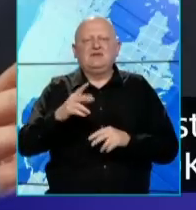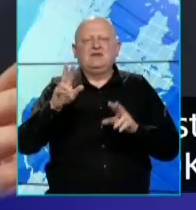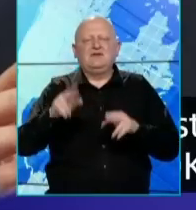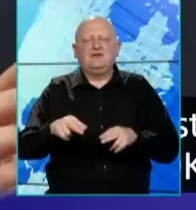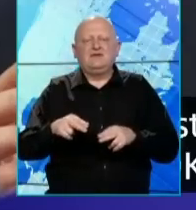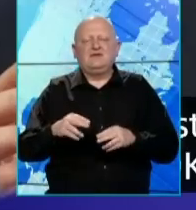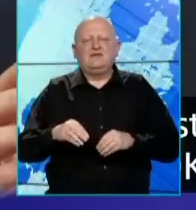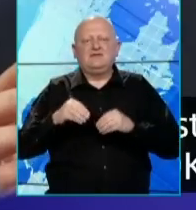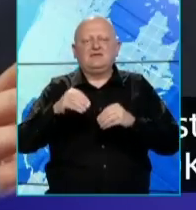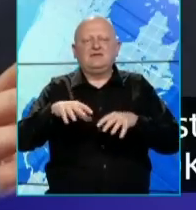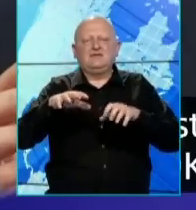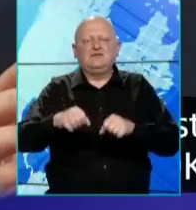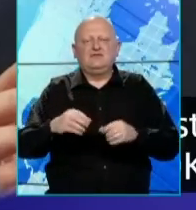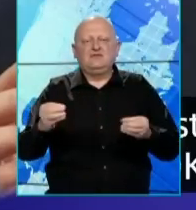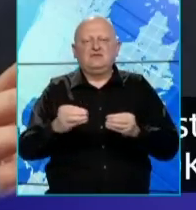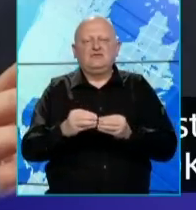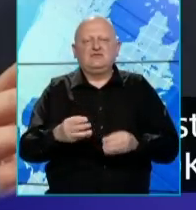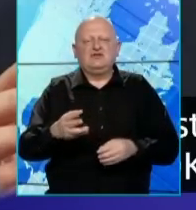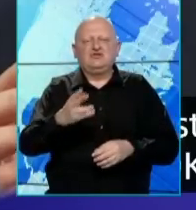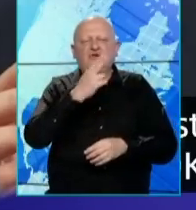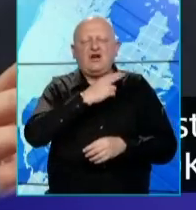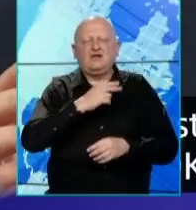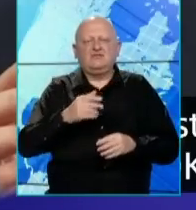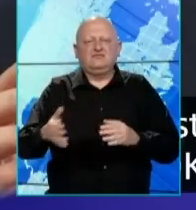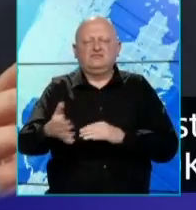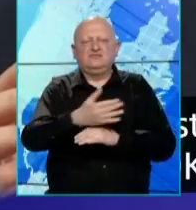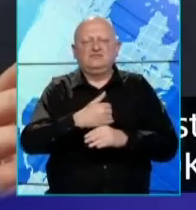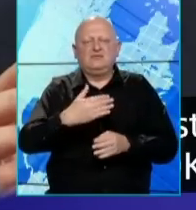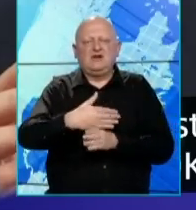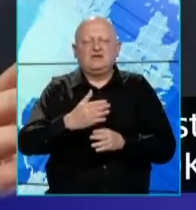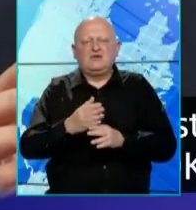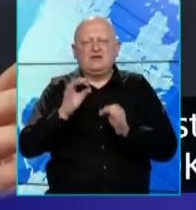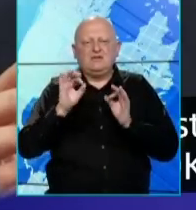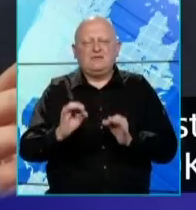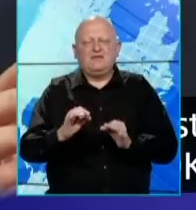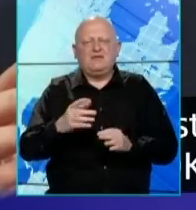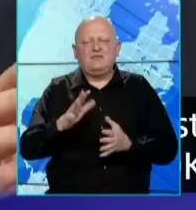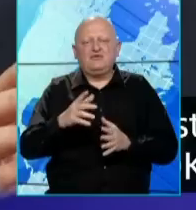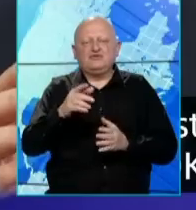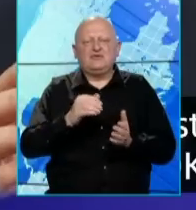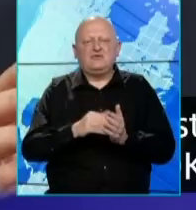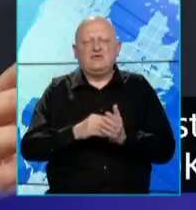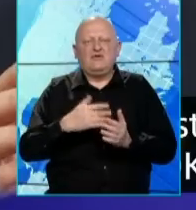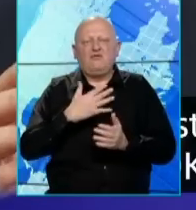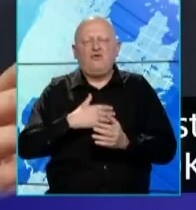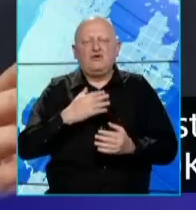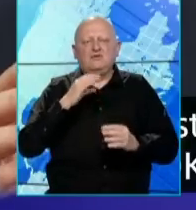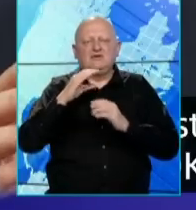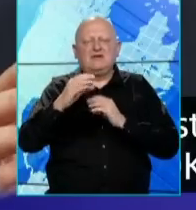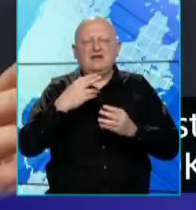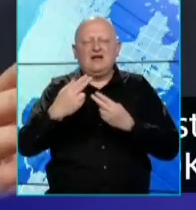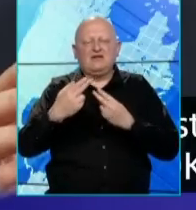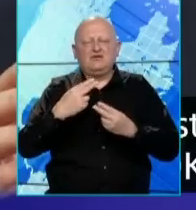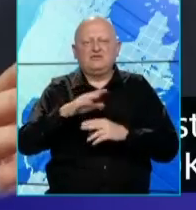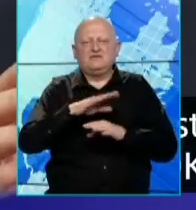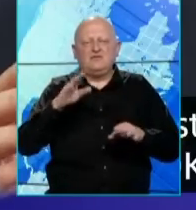mogućnost bila bi prijenos vlasništva na zajedničku agenciju, čiji bi prihodi bili pravično raspoređeni. Međutim, za to je potrebna volja za dijalogom. Svi